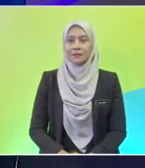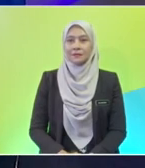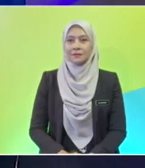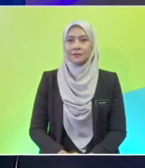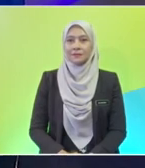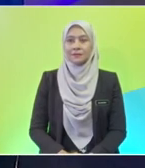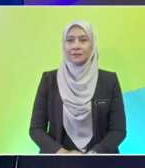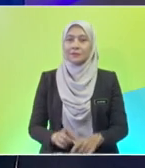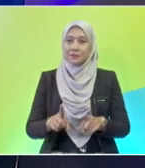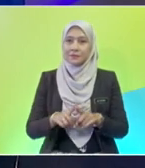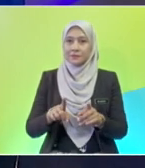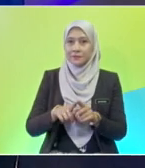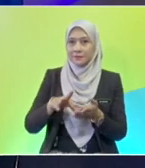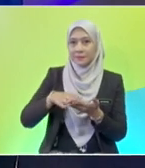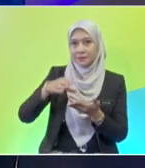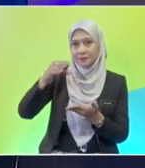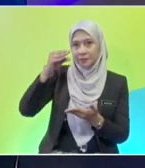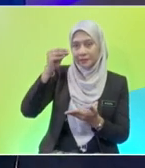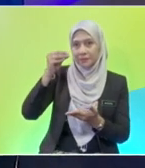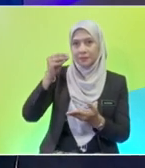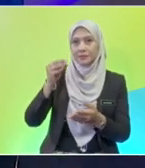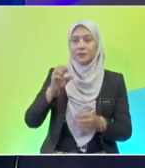aplikasi dan analisis